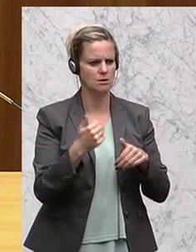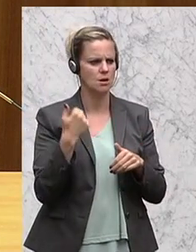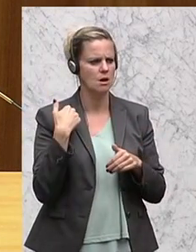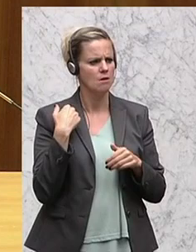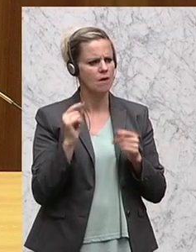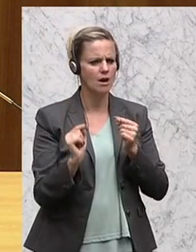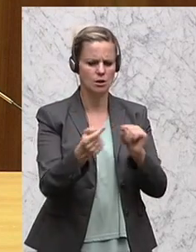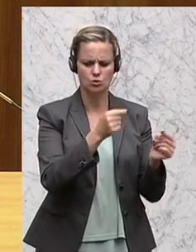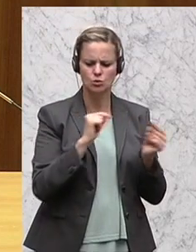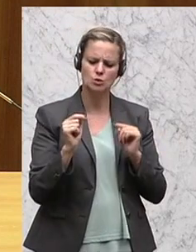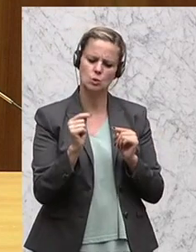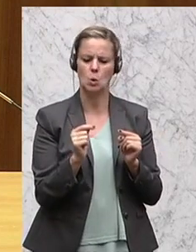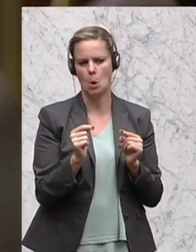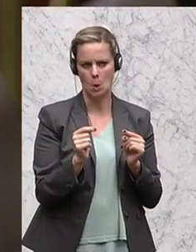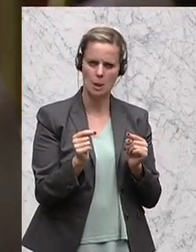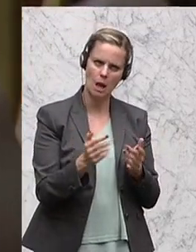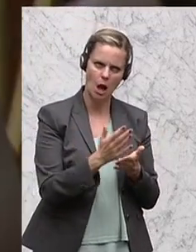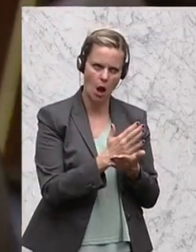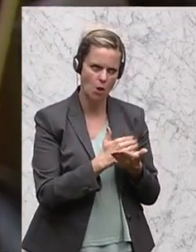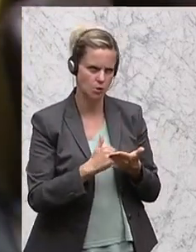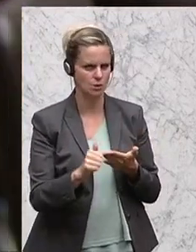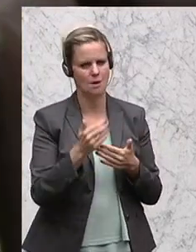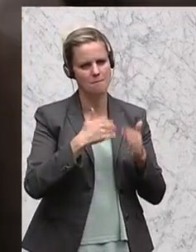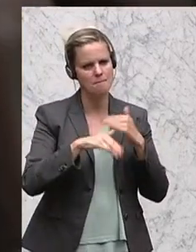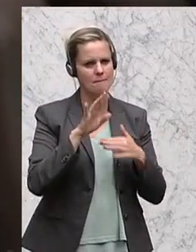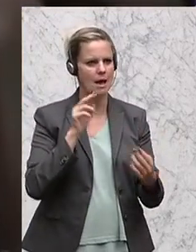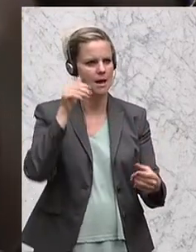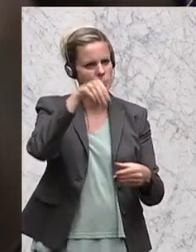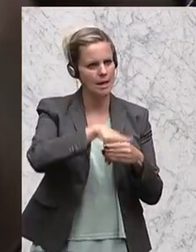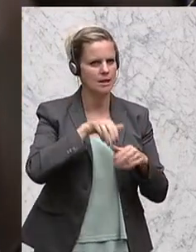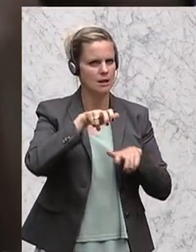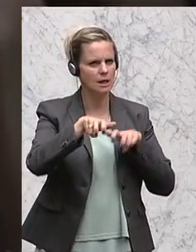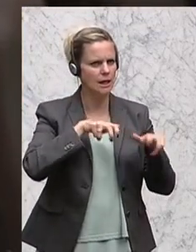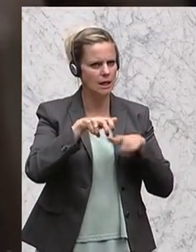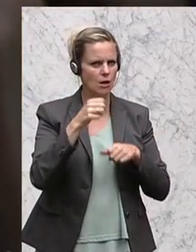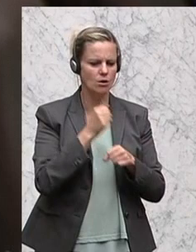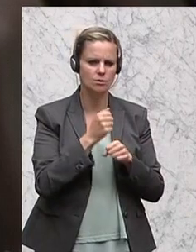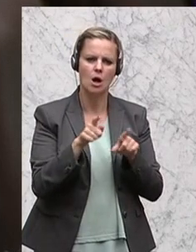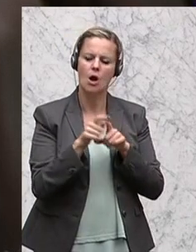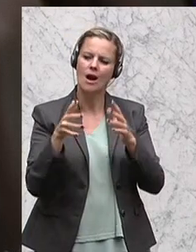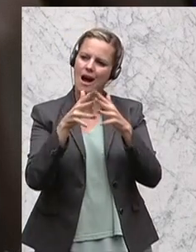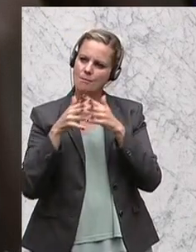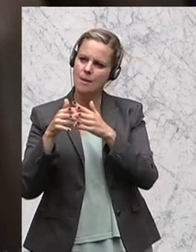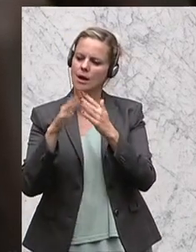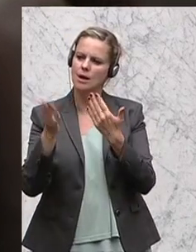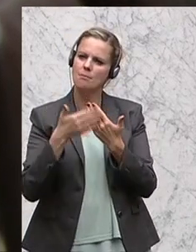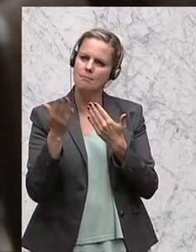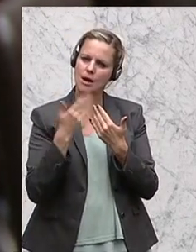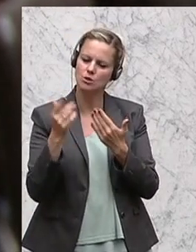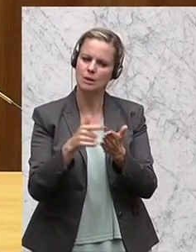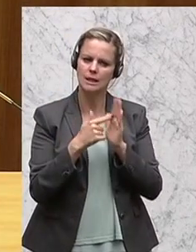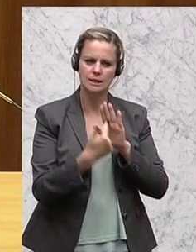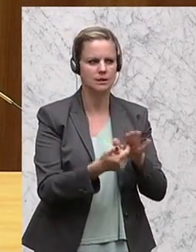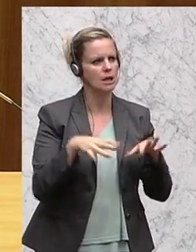Debatte genutzt, um überhaupt über Regierungsarbeit zu sprechen, hat Beispiele aus Amerika gebracht vom